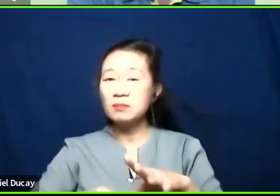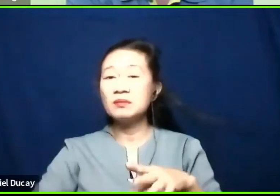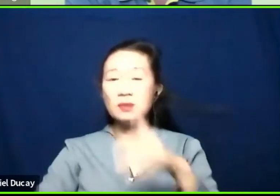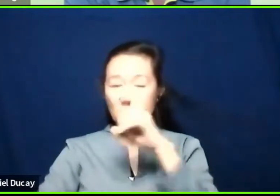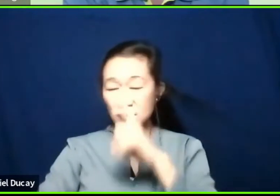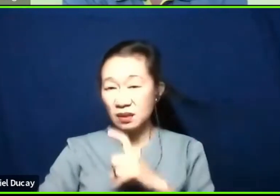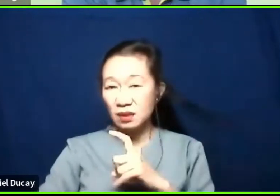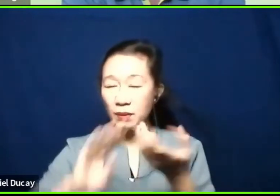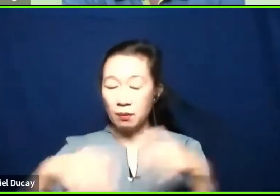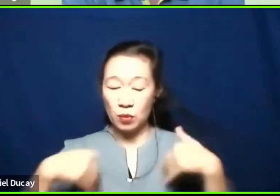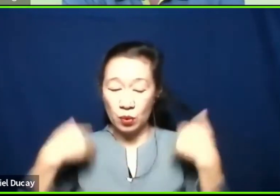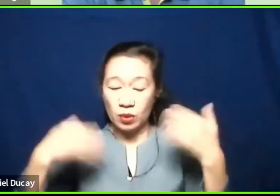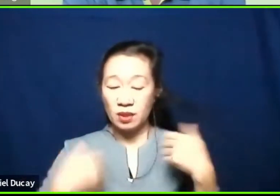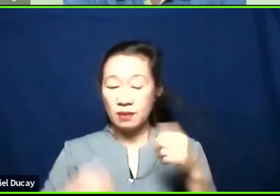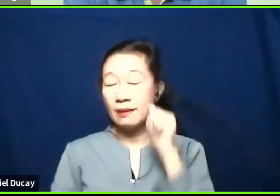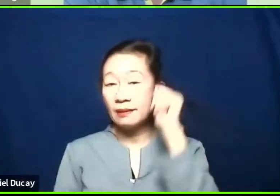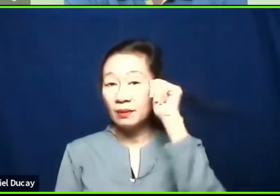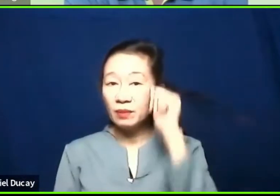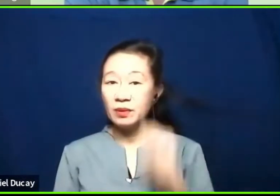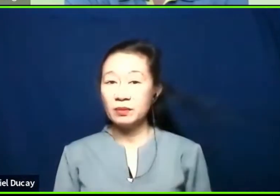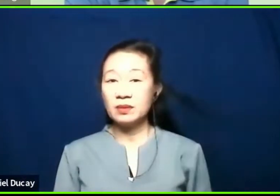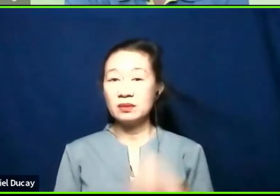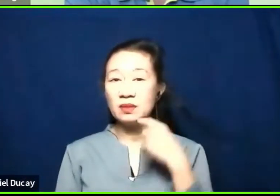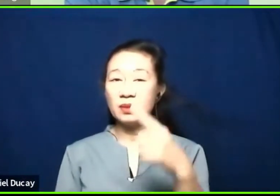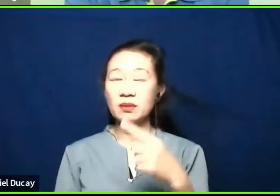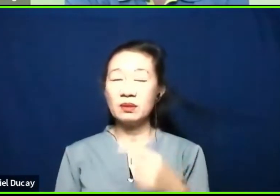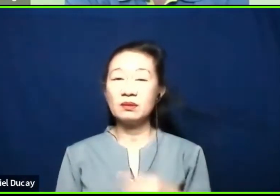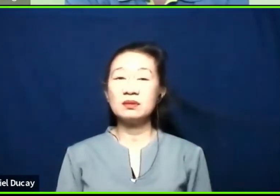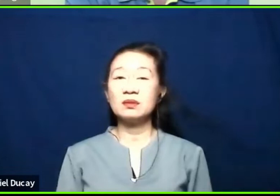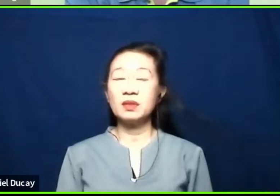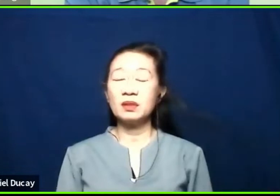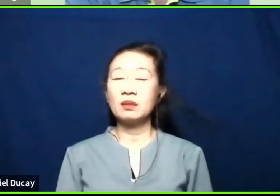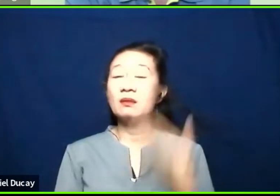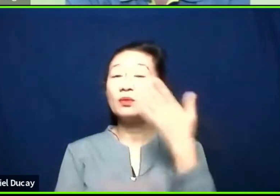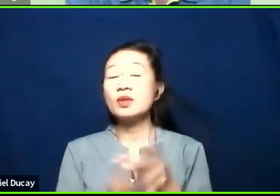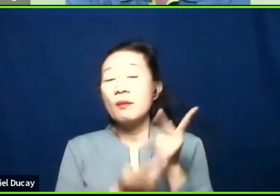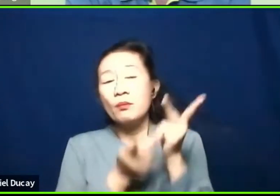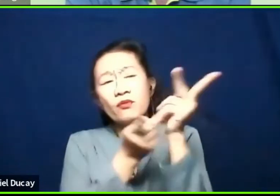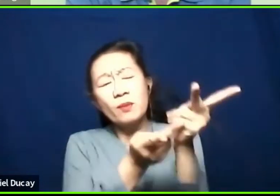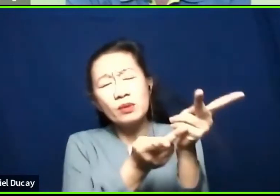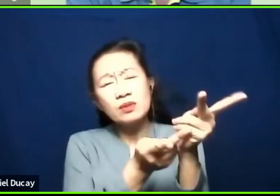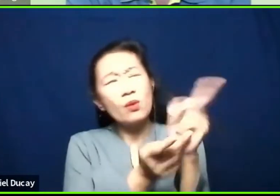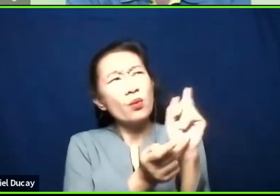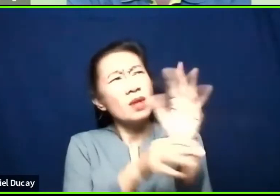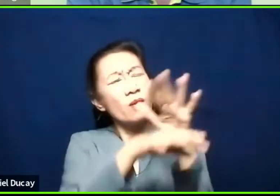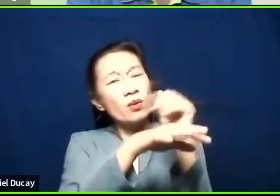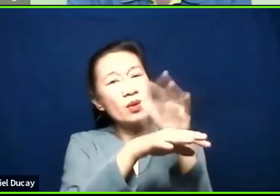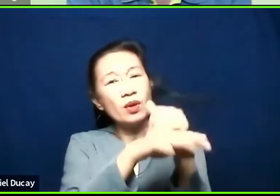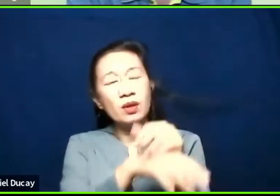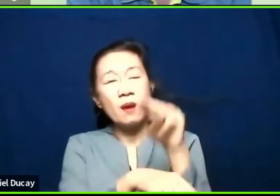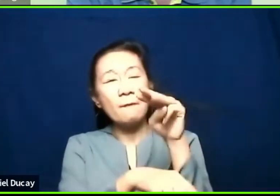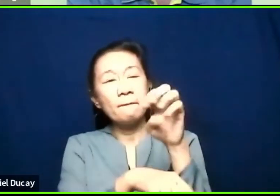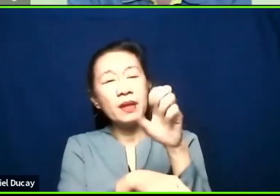adult. Lately, may nabasa ako isang proposal, maganda yung pinopropose nila. Ano bang tawag doon? Metal